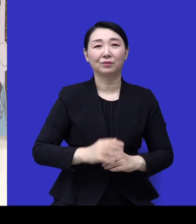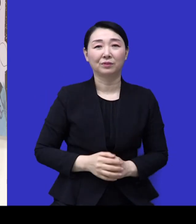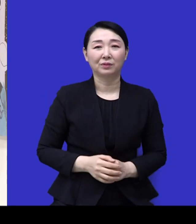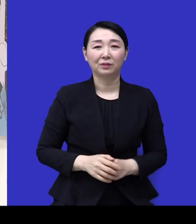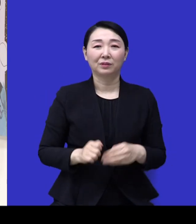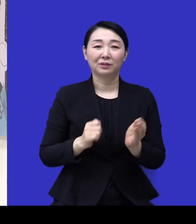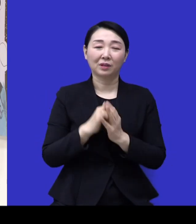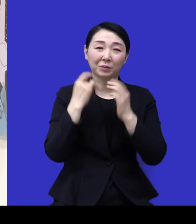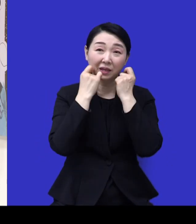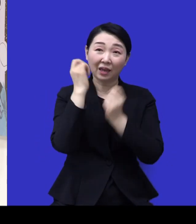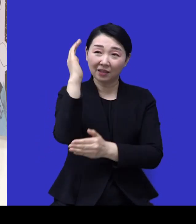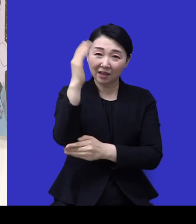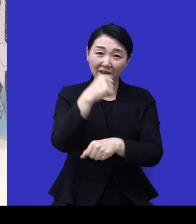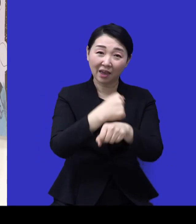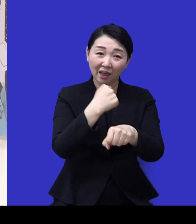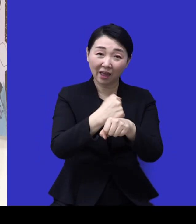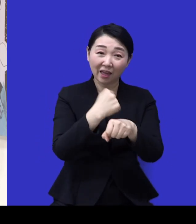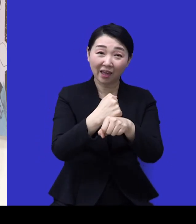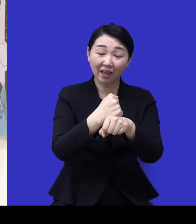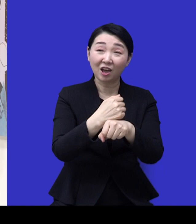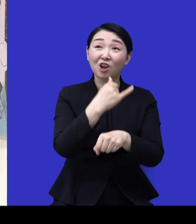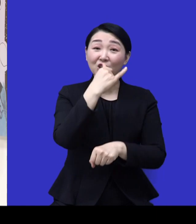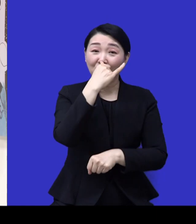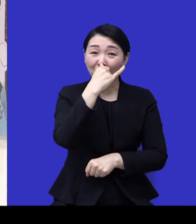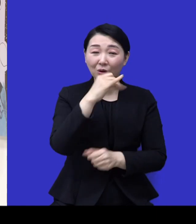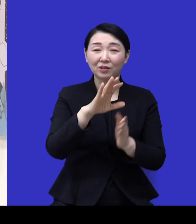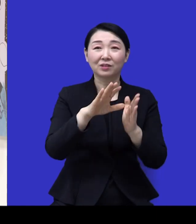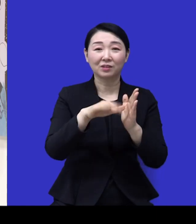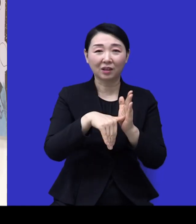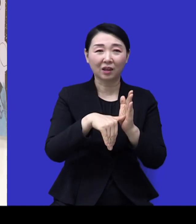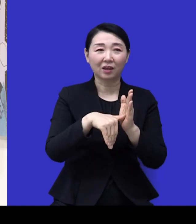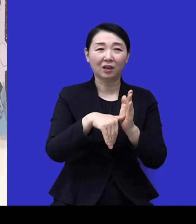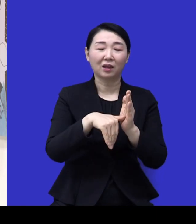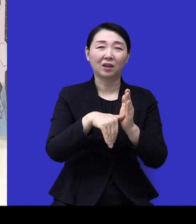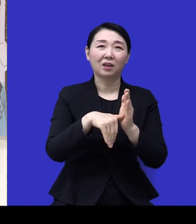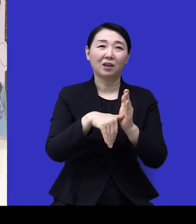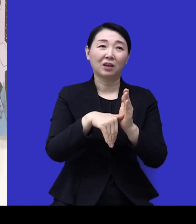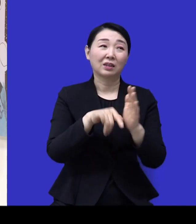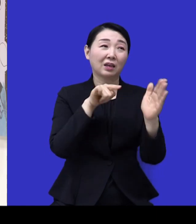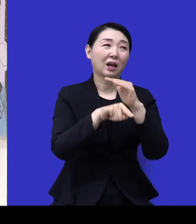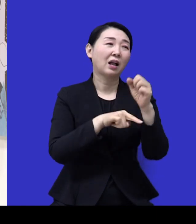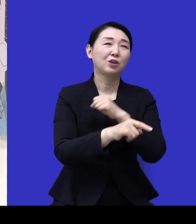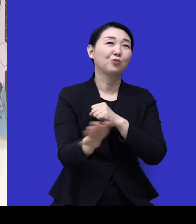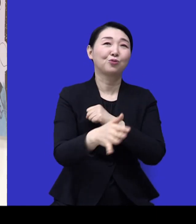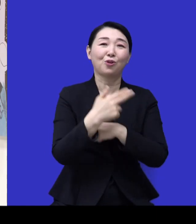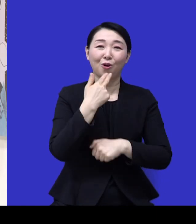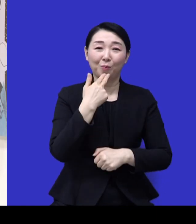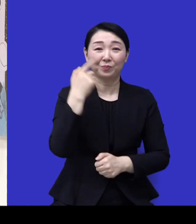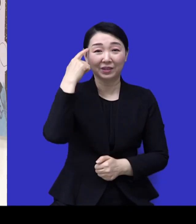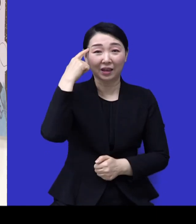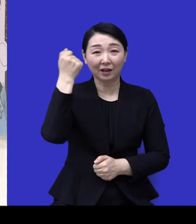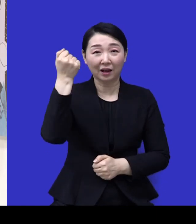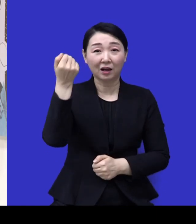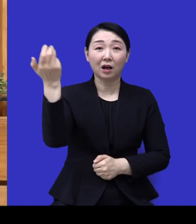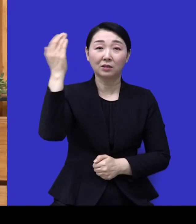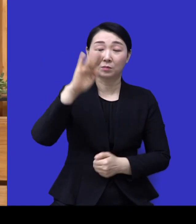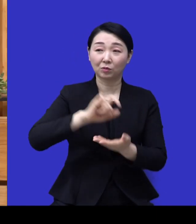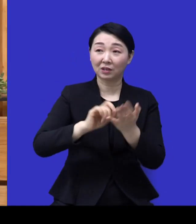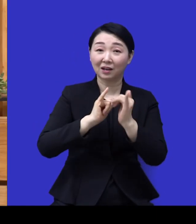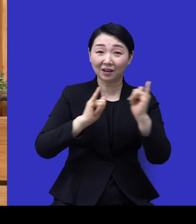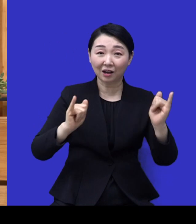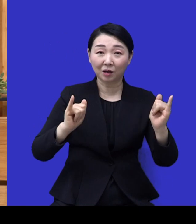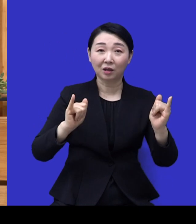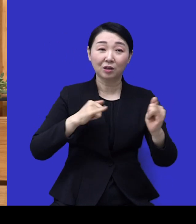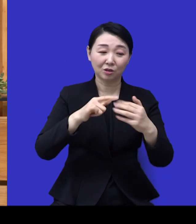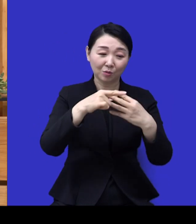그냥 개인 얘기를 하라고 하는 데들은 갈 이유가 없다라는 생각을 많이 했었어요. 그런데 우리 작가님께서